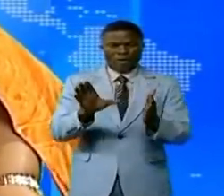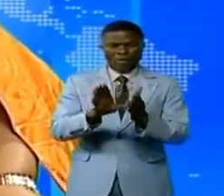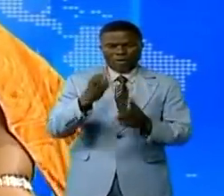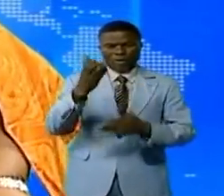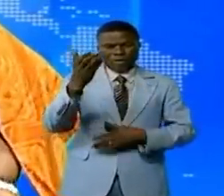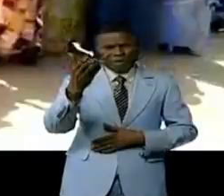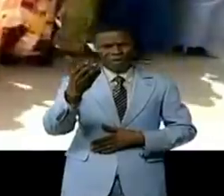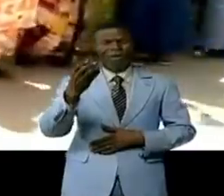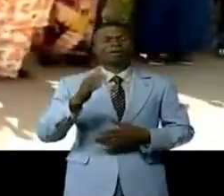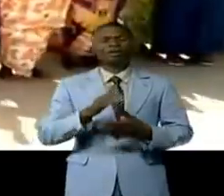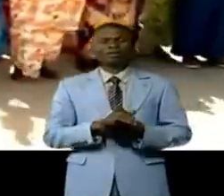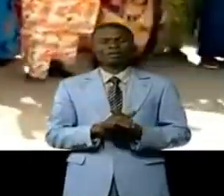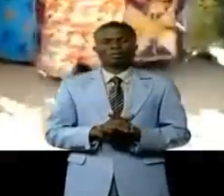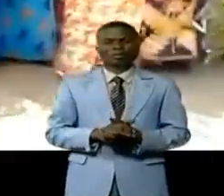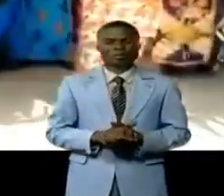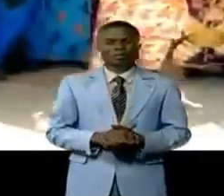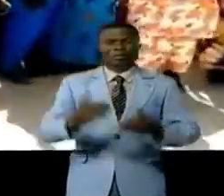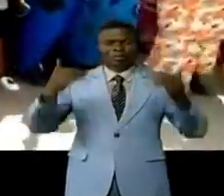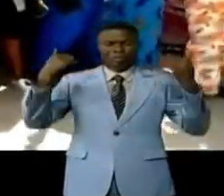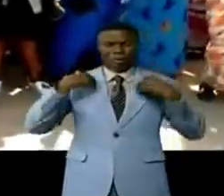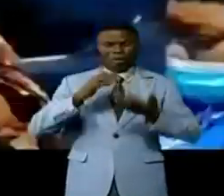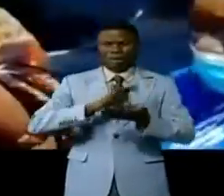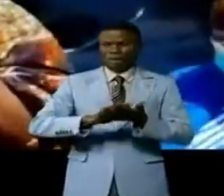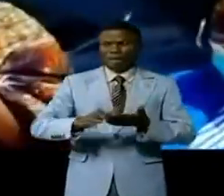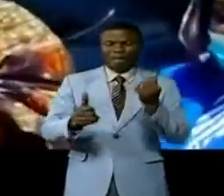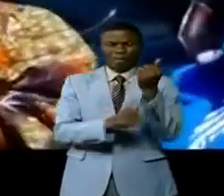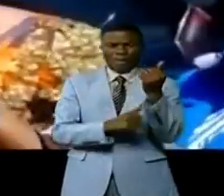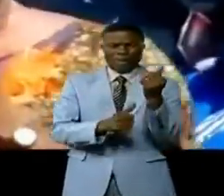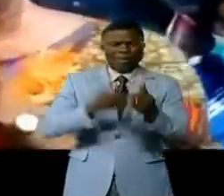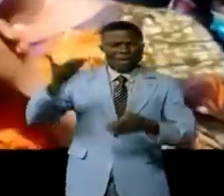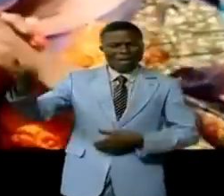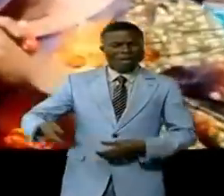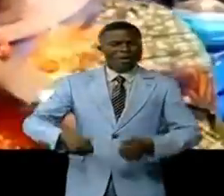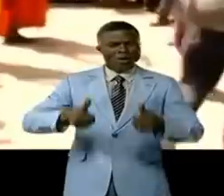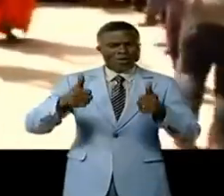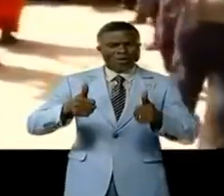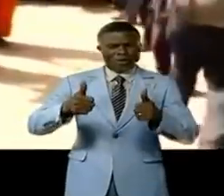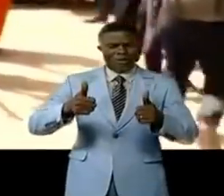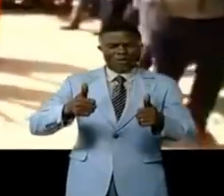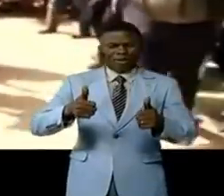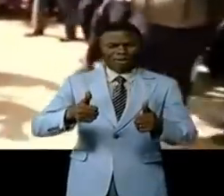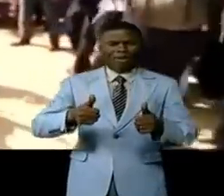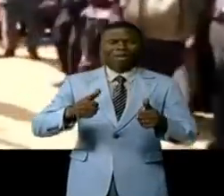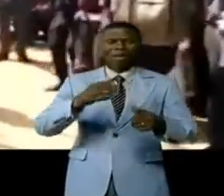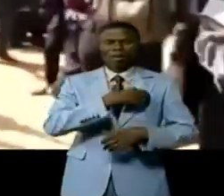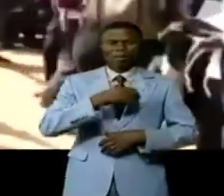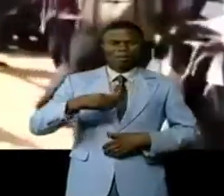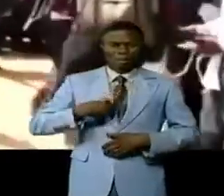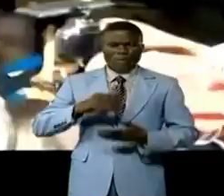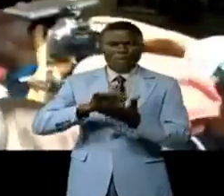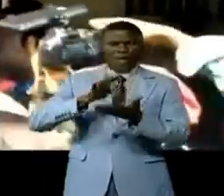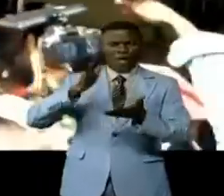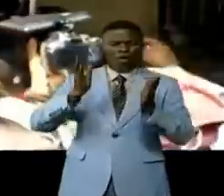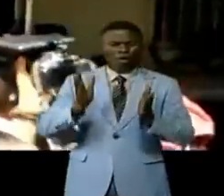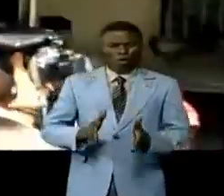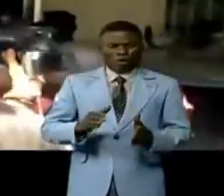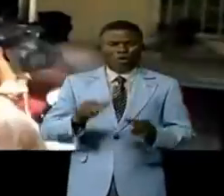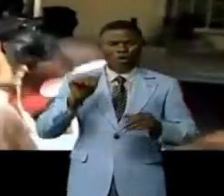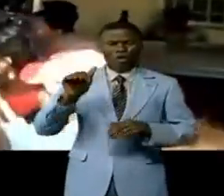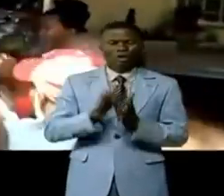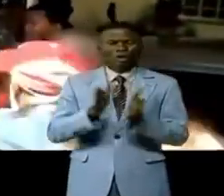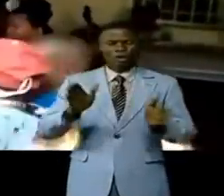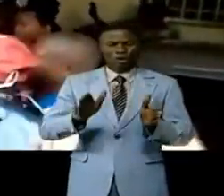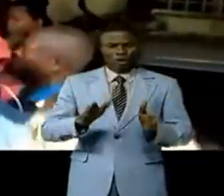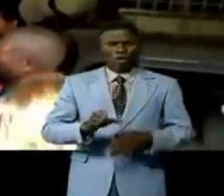commentaires. Chauffé à blanc, le public réserve un accueil, on ne peut plus délirant, à Madame Gloria Tulu Kantuzi, le nouveau directeur général